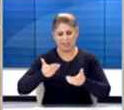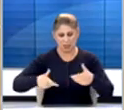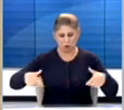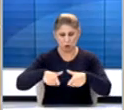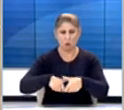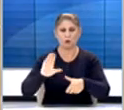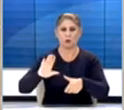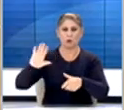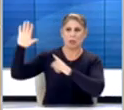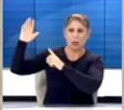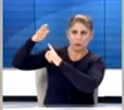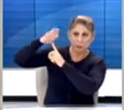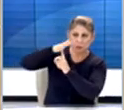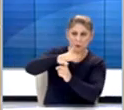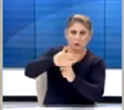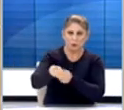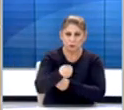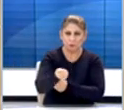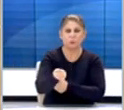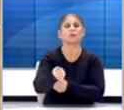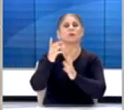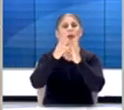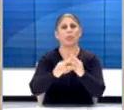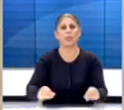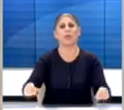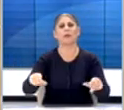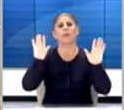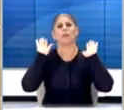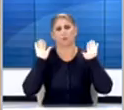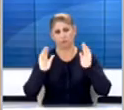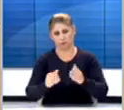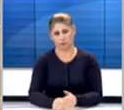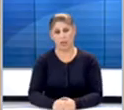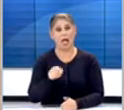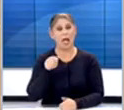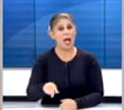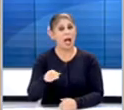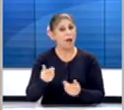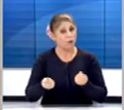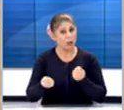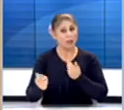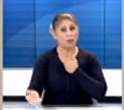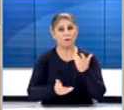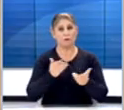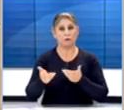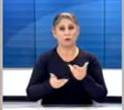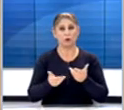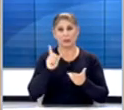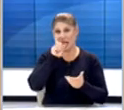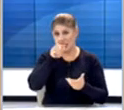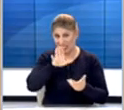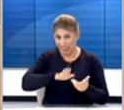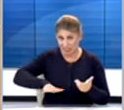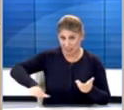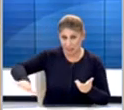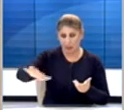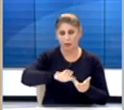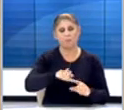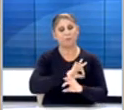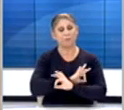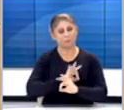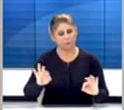ούτε προσβολή από εδάφους. Αυτό έγινε στη φωτιά της Αττικής. Και σίγουρα